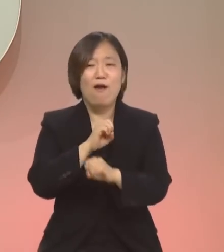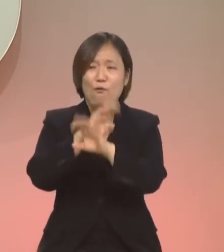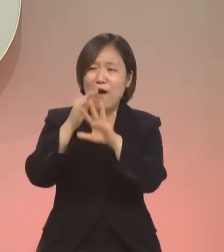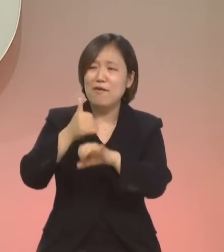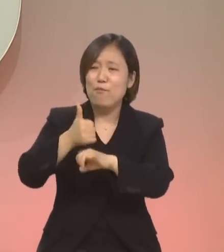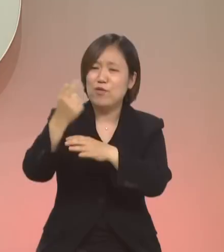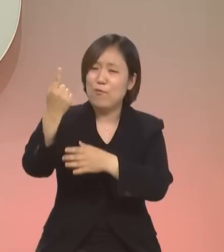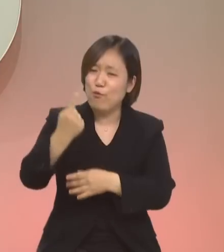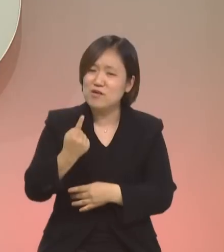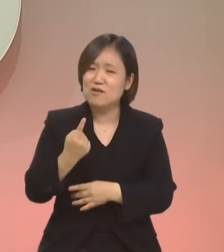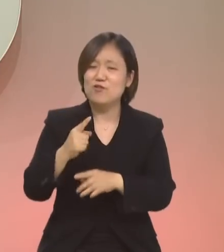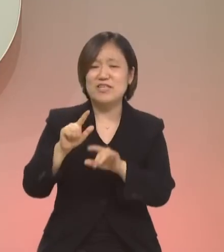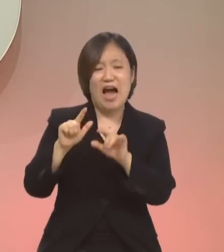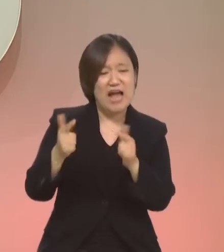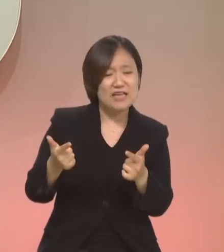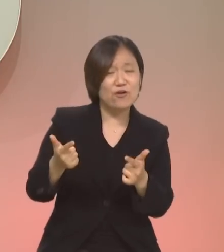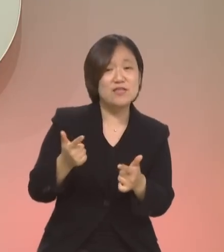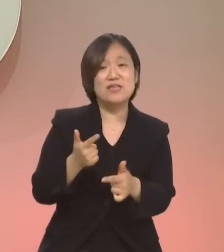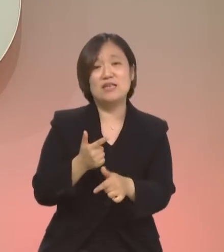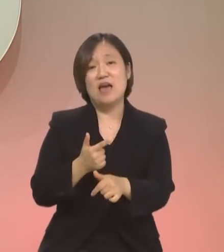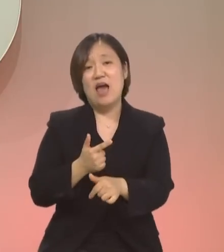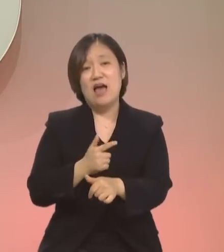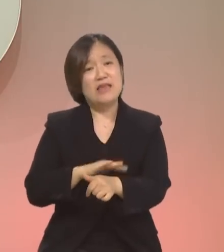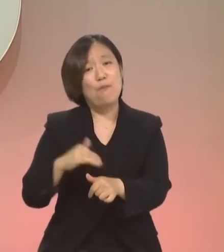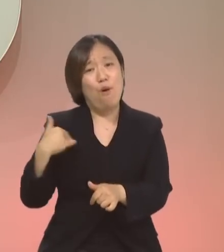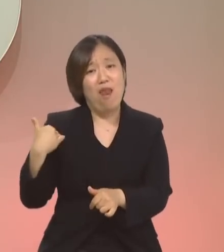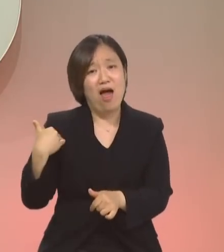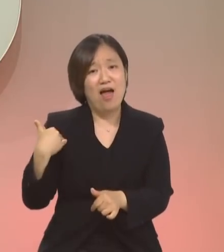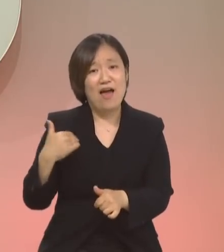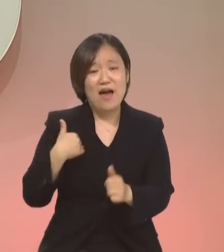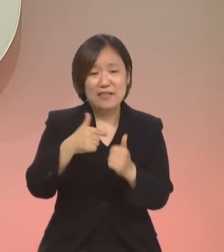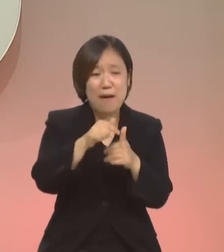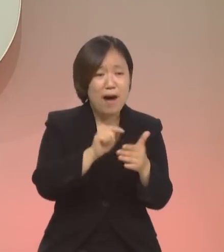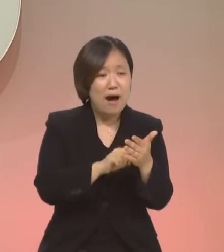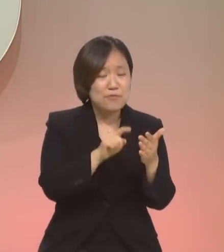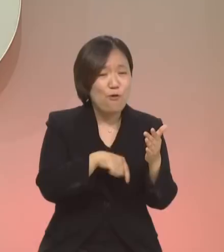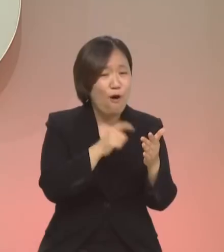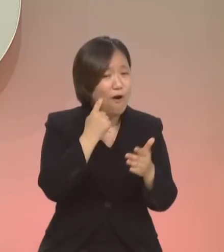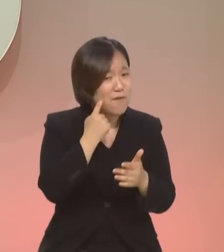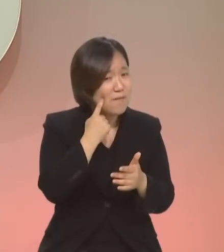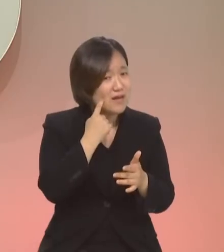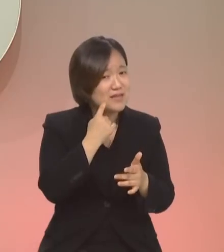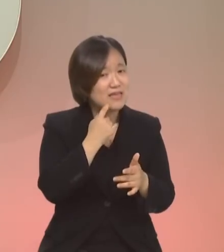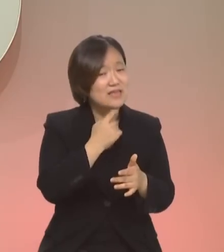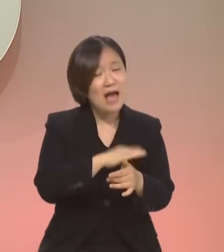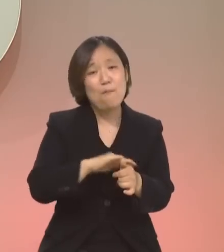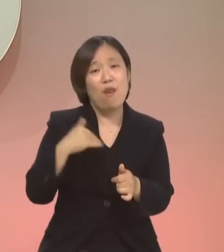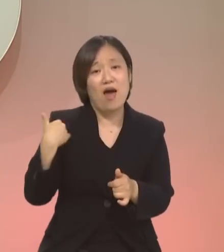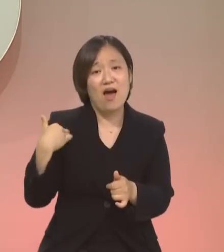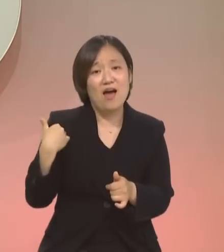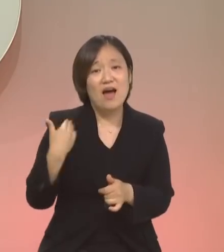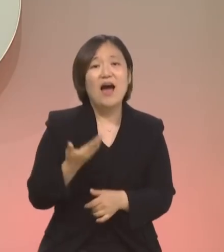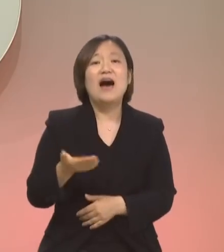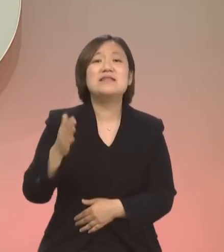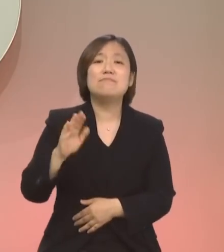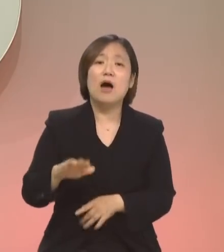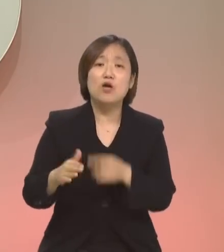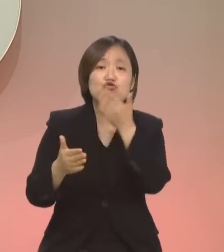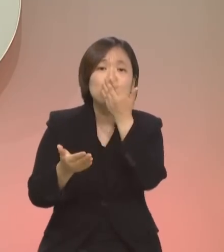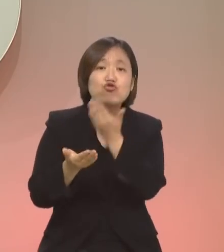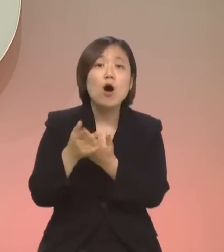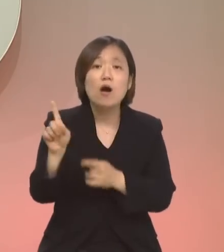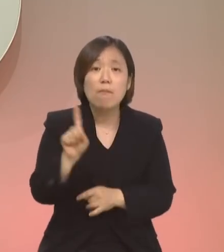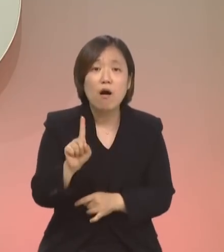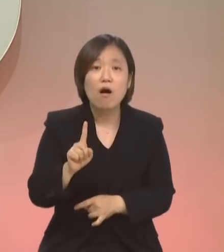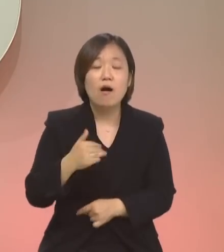나타난 걸 수도 있고 아니면 그냥 내 마음이 만든 환상일 수도 있지만 중요한 것은 힘들고